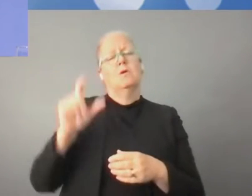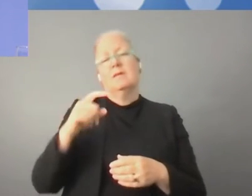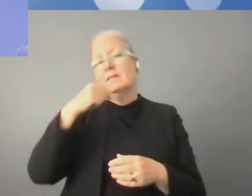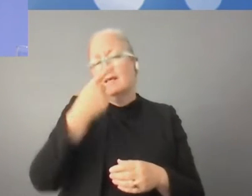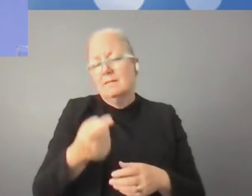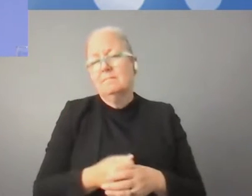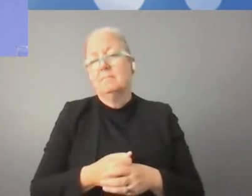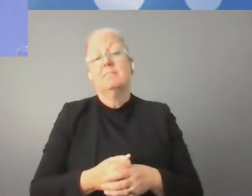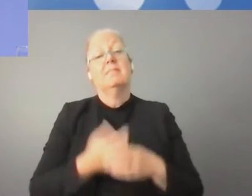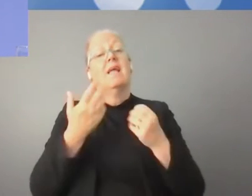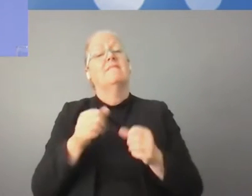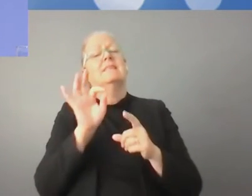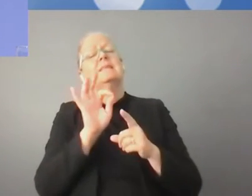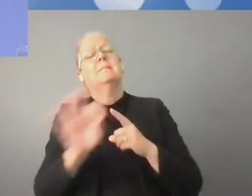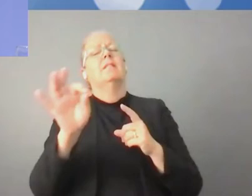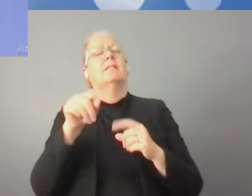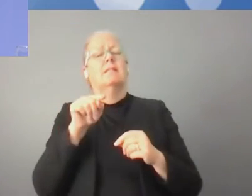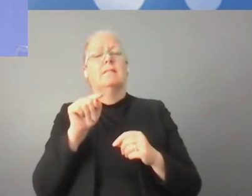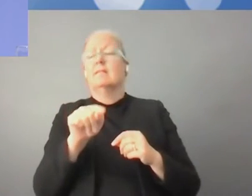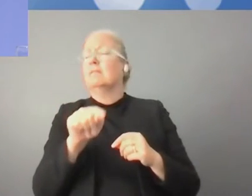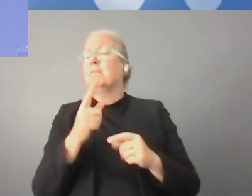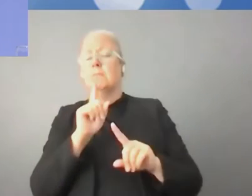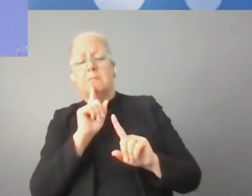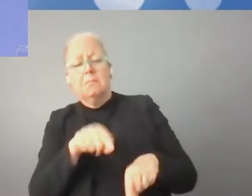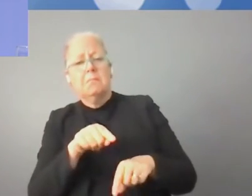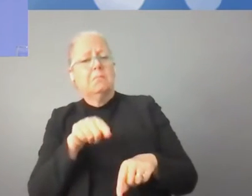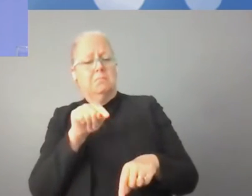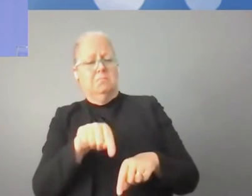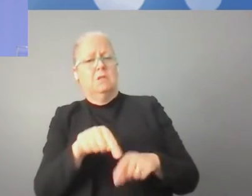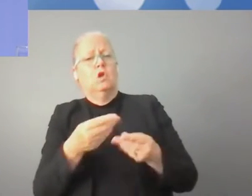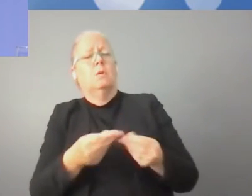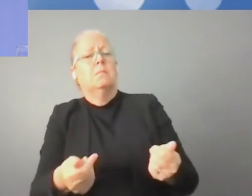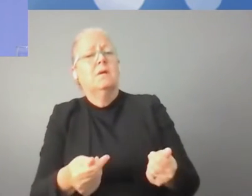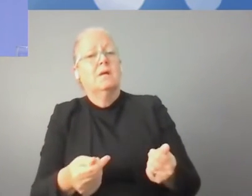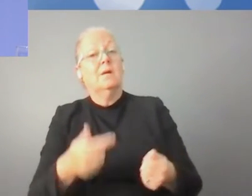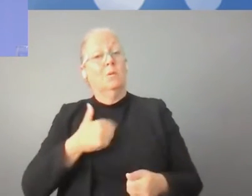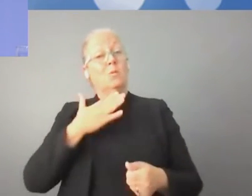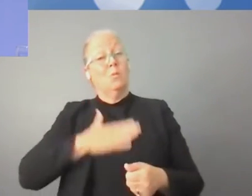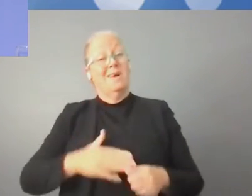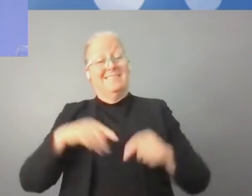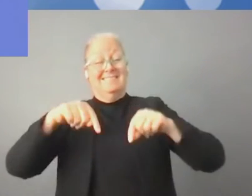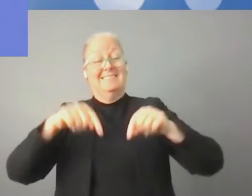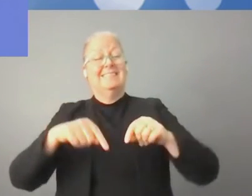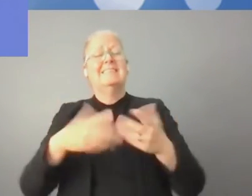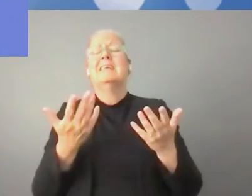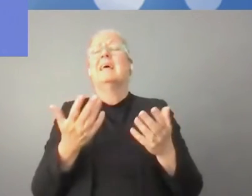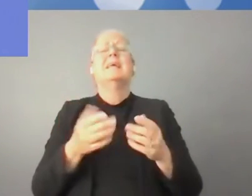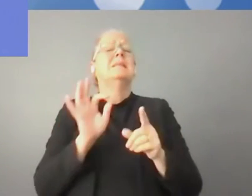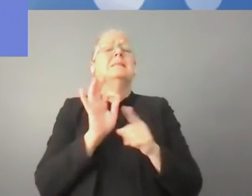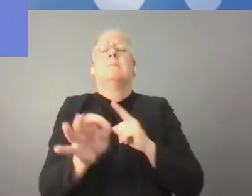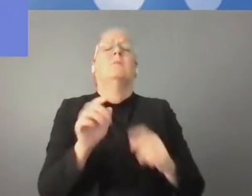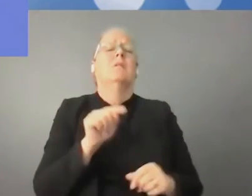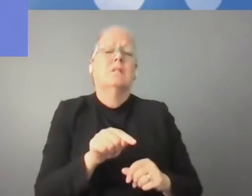перед лицом любой сложной проблемы есть простое решение, ясное, но ложное. Таких